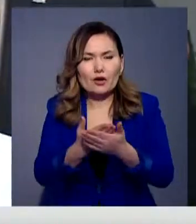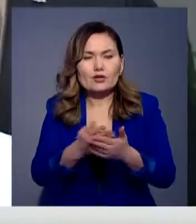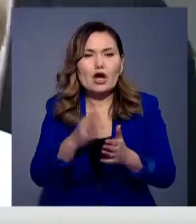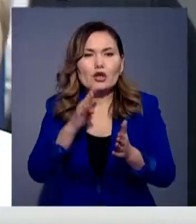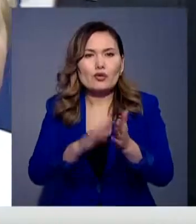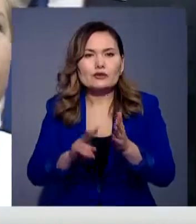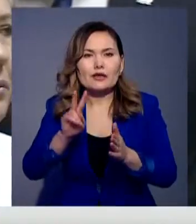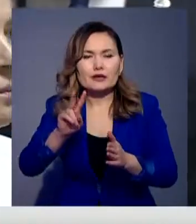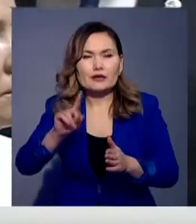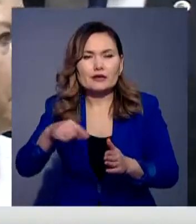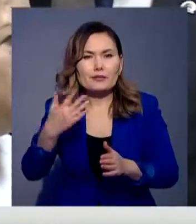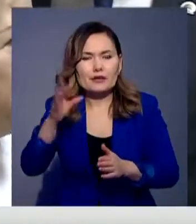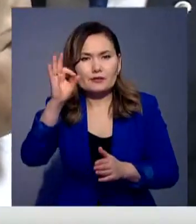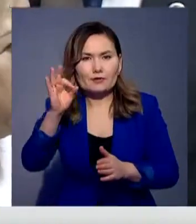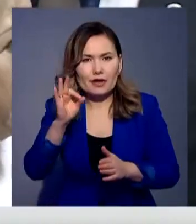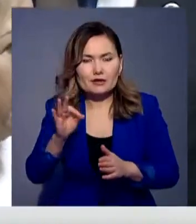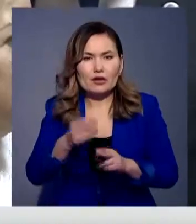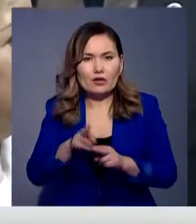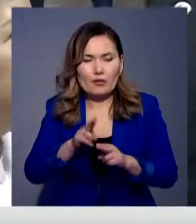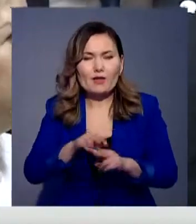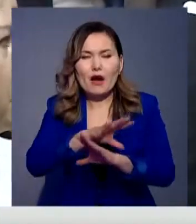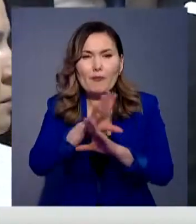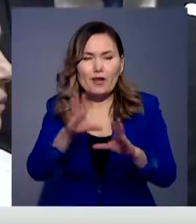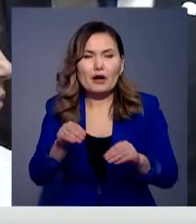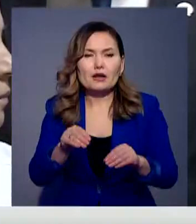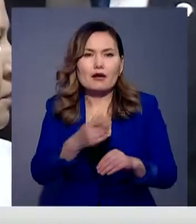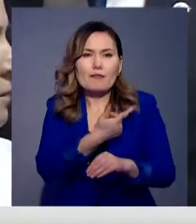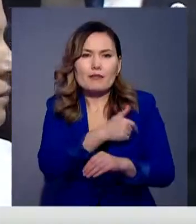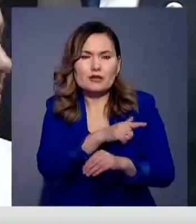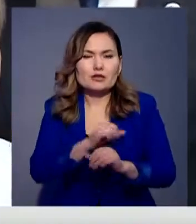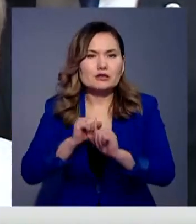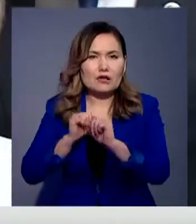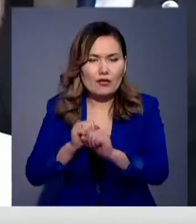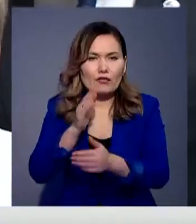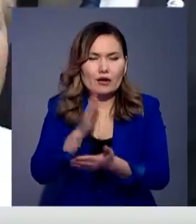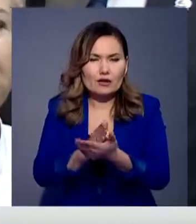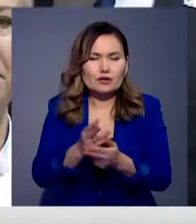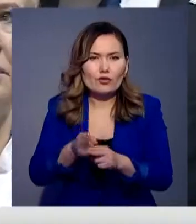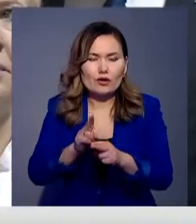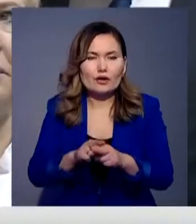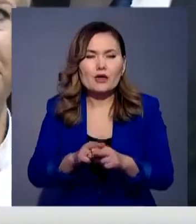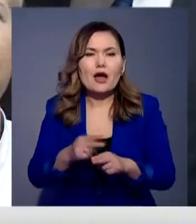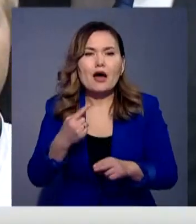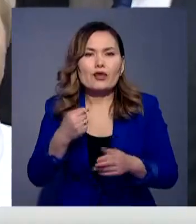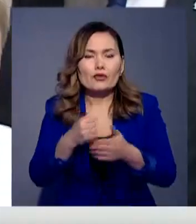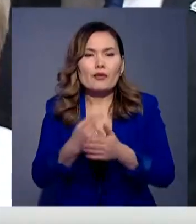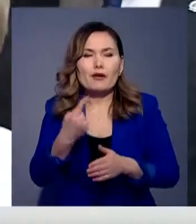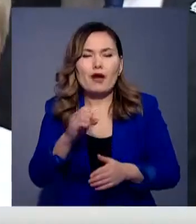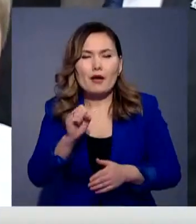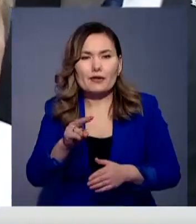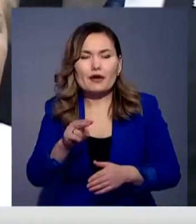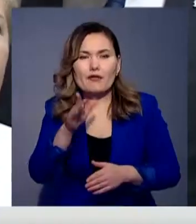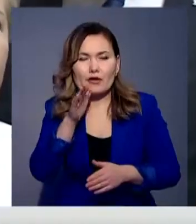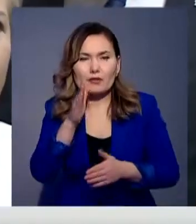92.5% қазір осы айтқанда застрахован. Ол үлкен жетістік деп айтуға болады. Енді 1 апрельге шейін әлі де уақыт бар. Сондықтан